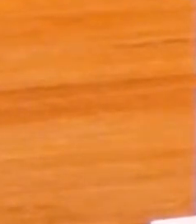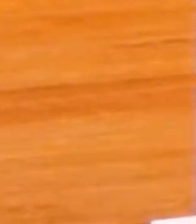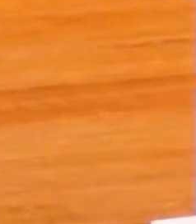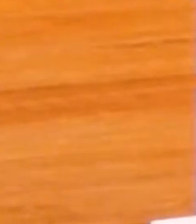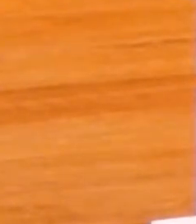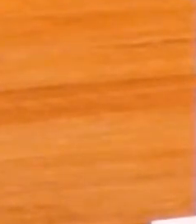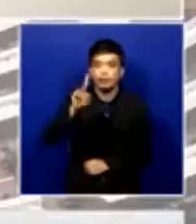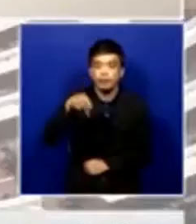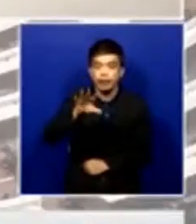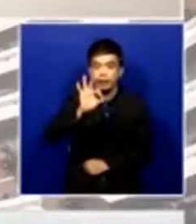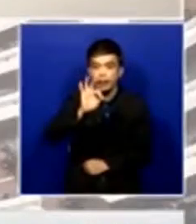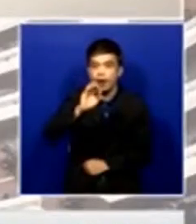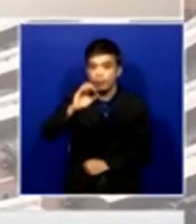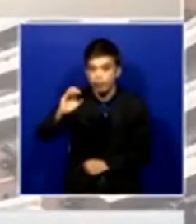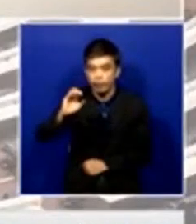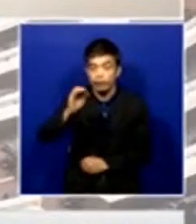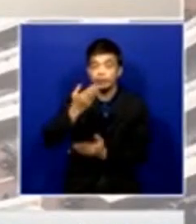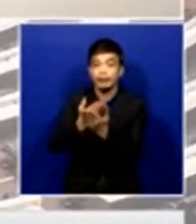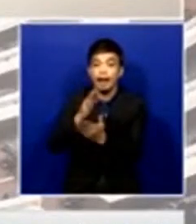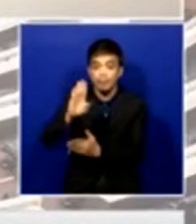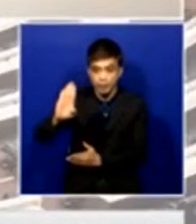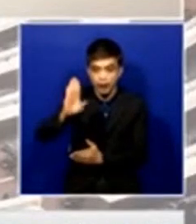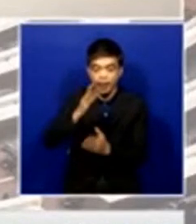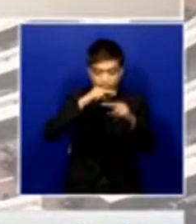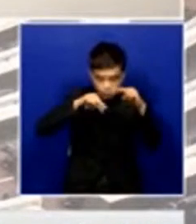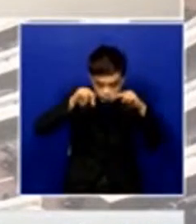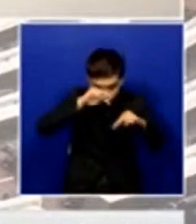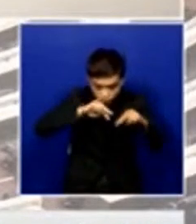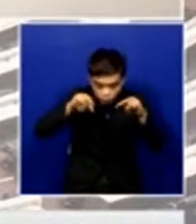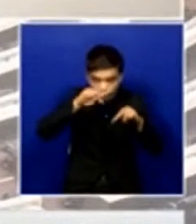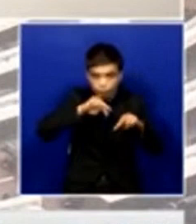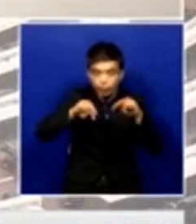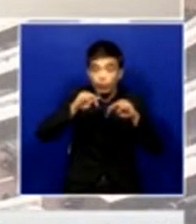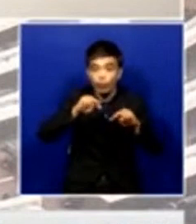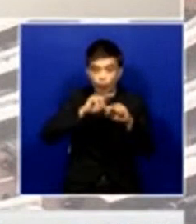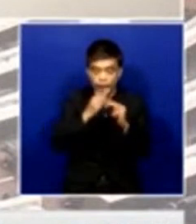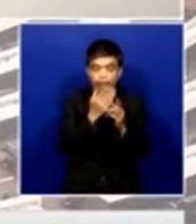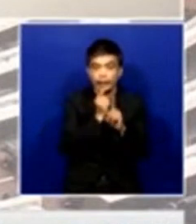88,452,597,900 บาทซึ่งก็ได้พิจารณาดำเนินการตามหลักเกณฑ์และแนวทางของ